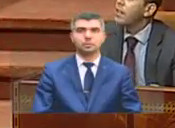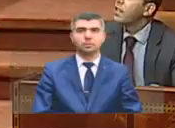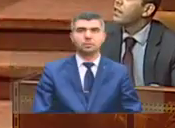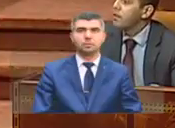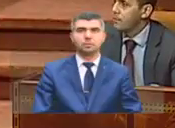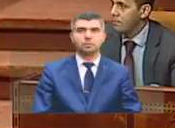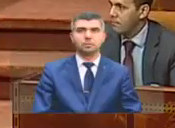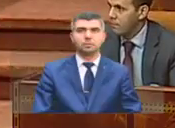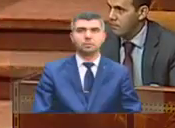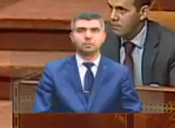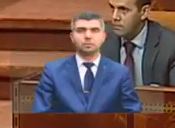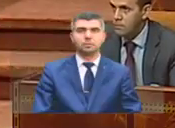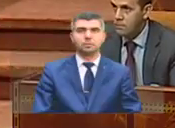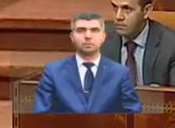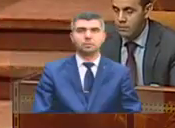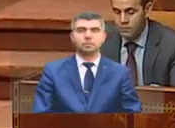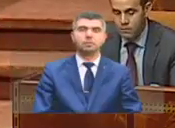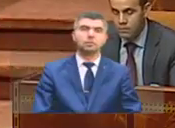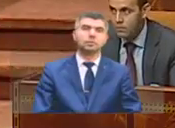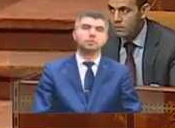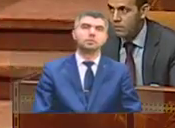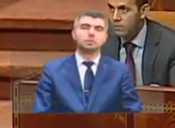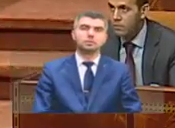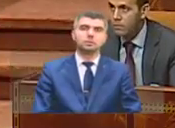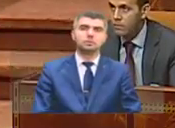ما عندكش الوقت. تعقيب عنده الحق في التعقيب.